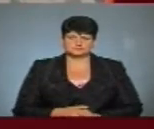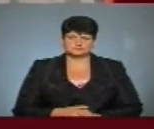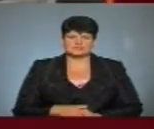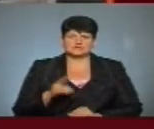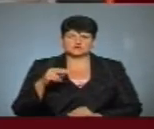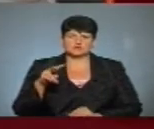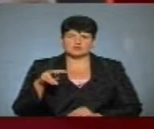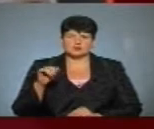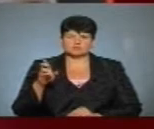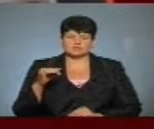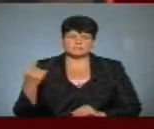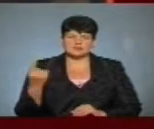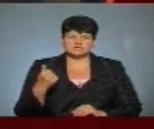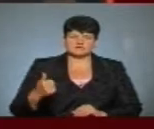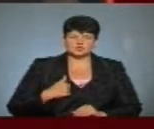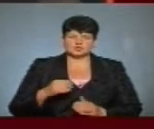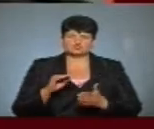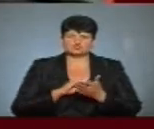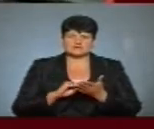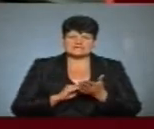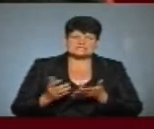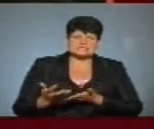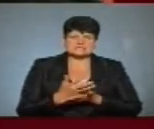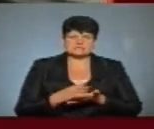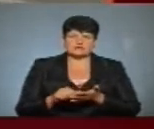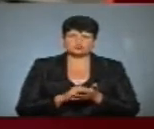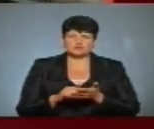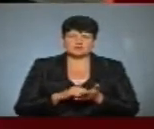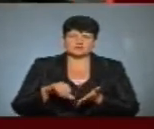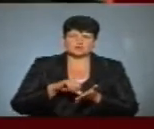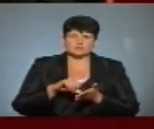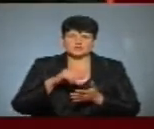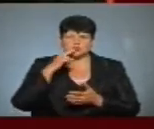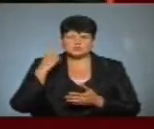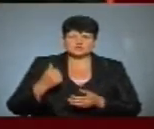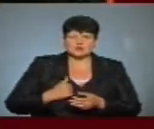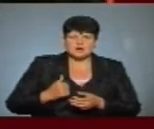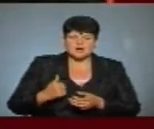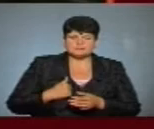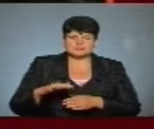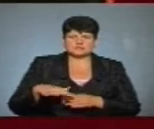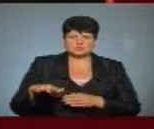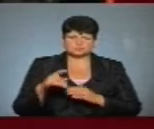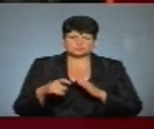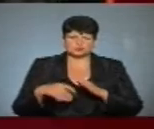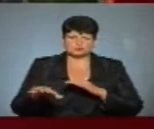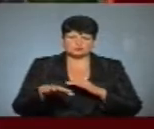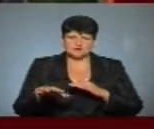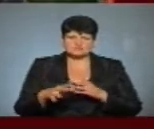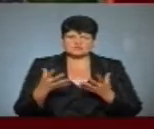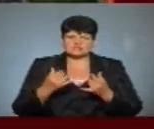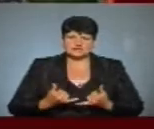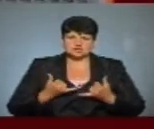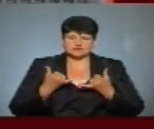Дмитро Лабуткін – перший військовий журналіст, який зібрав документи про перебування російської армії на території Донбасу. У день